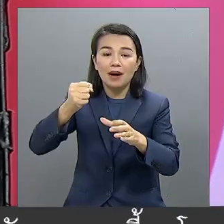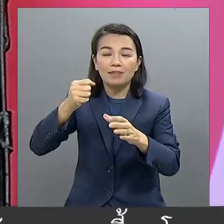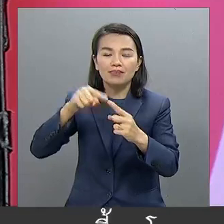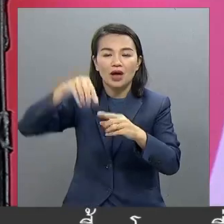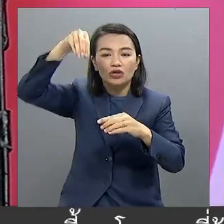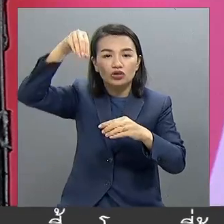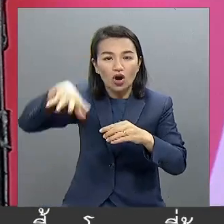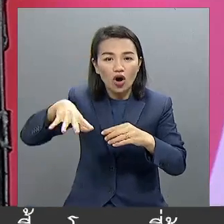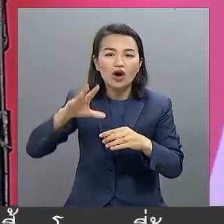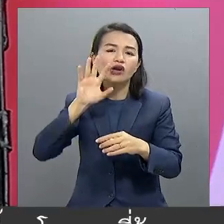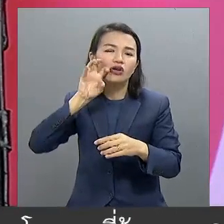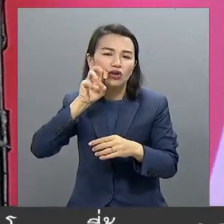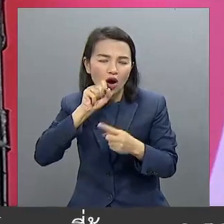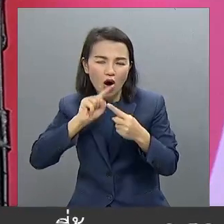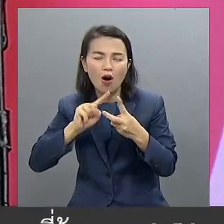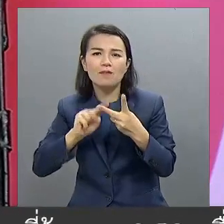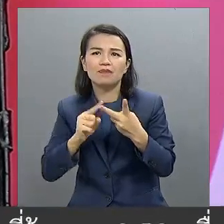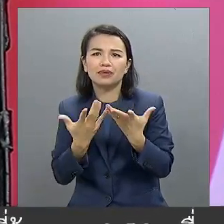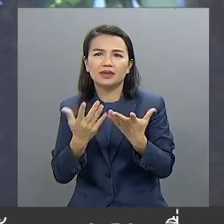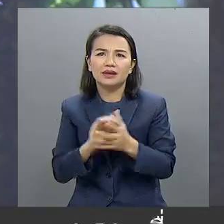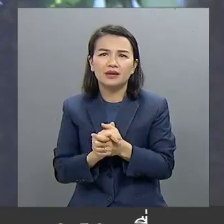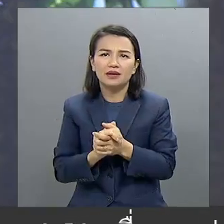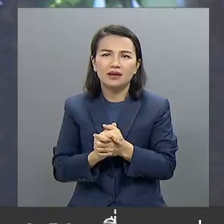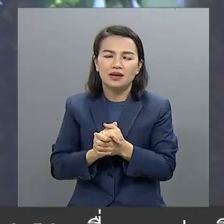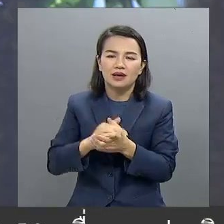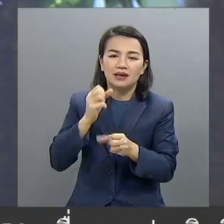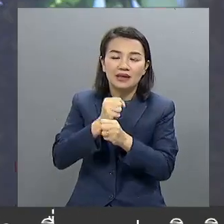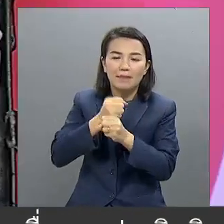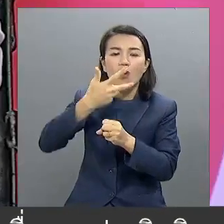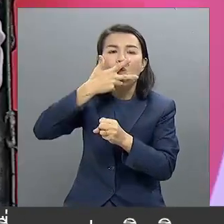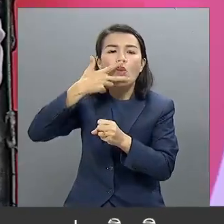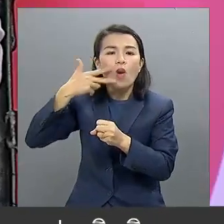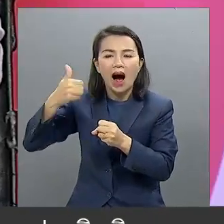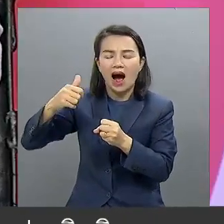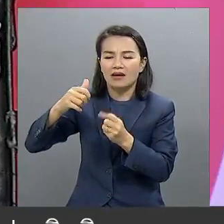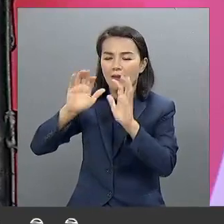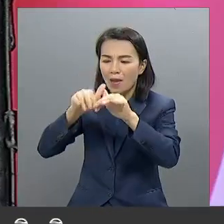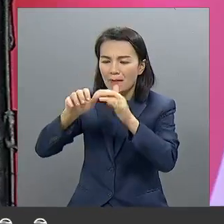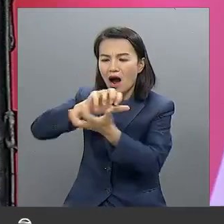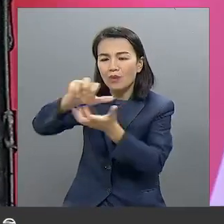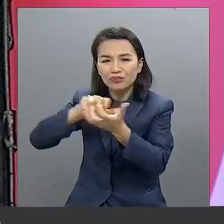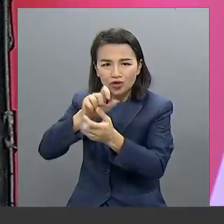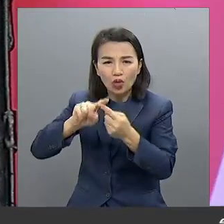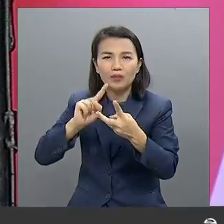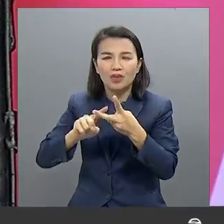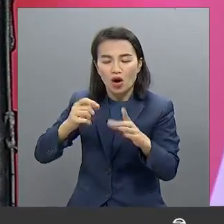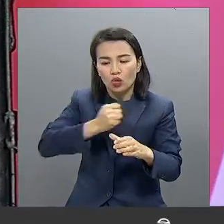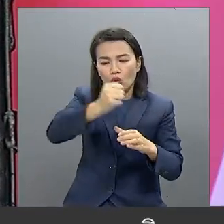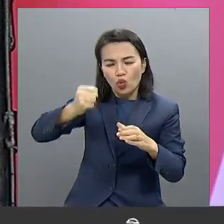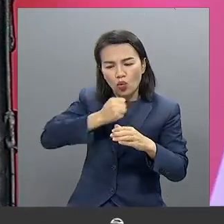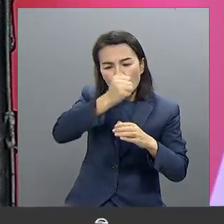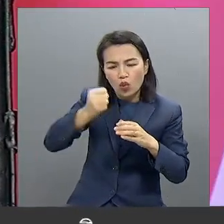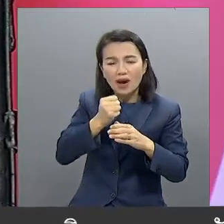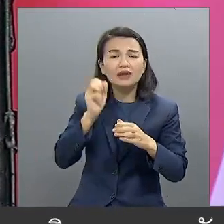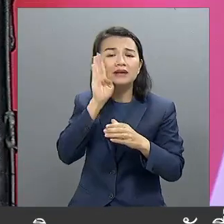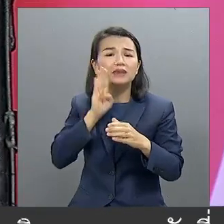บธุเรียนน้พระะฤ smashing หหรอว่จะไปทําทุเรีนควรเดี๋วนนี้มีอกมเมนูทนา